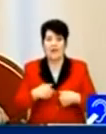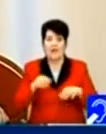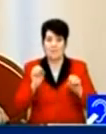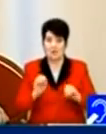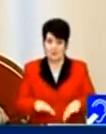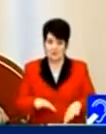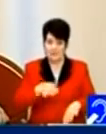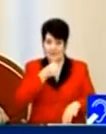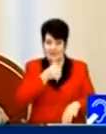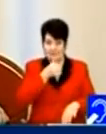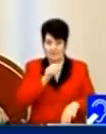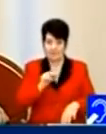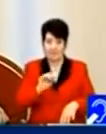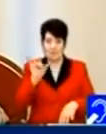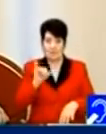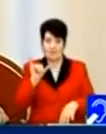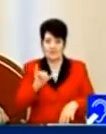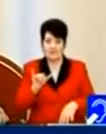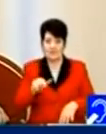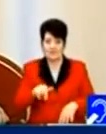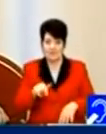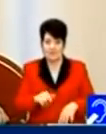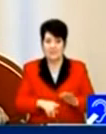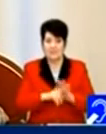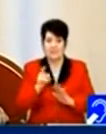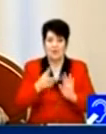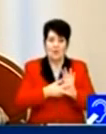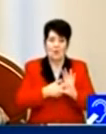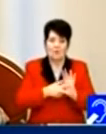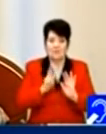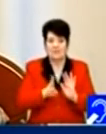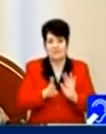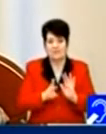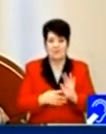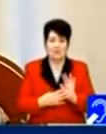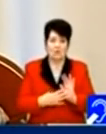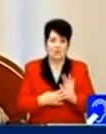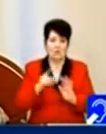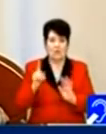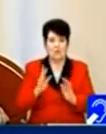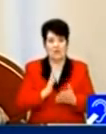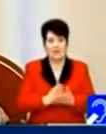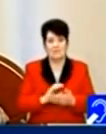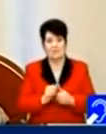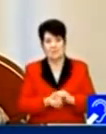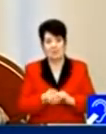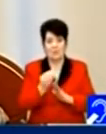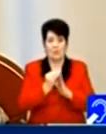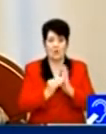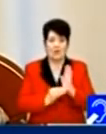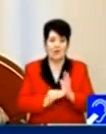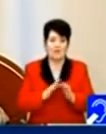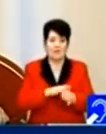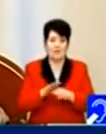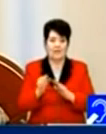aici să mergem pe anumite universități ca fază pilot să înceapă la 8:30 sau la 9, dar eu înțeleg că acolo merge deja modificarea programului